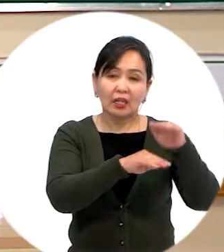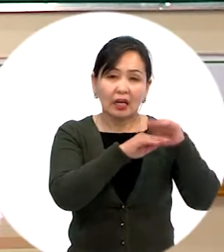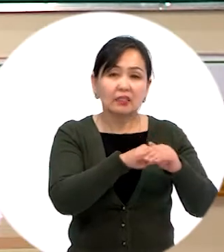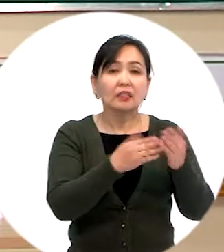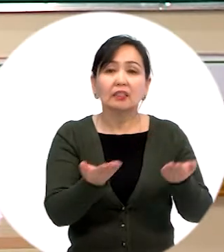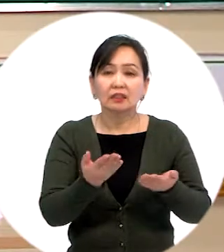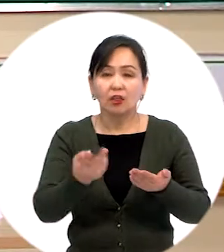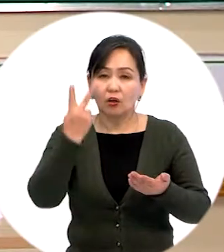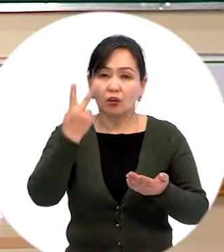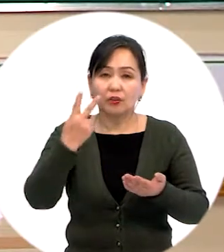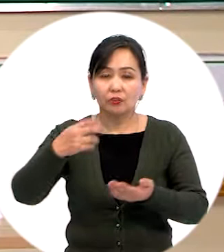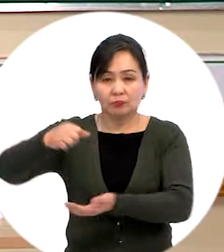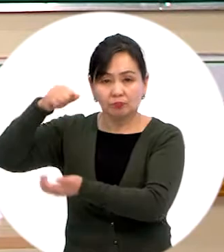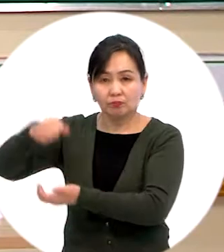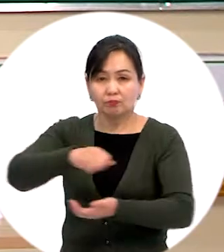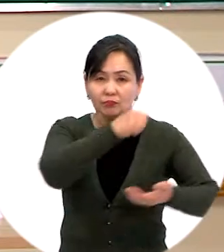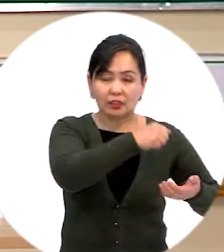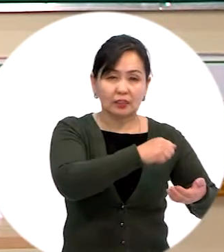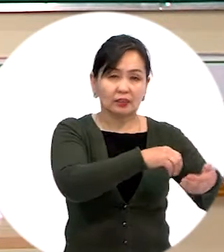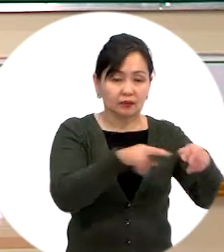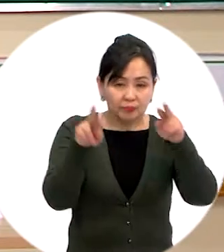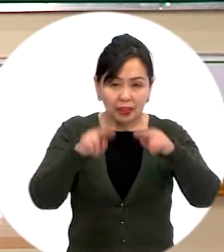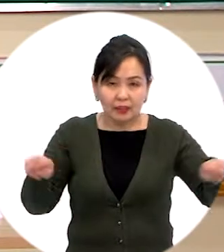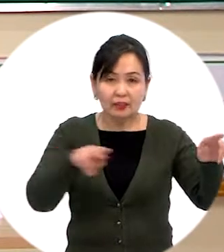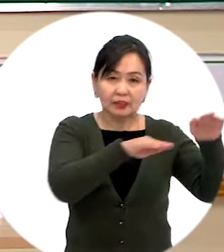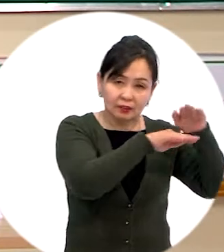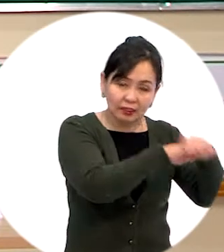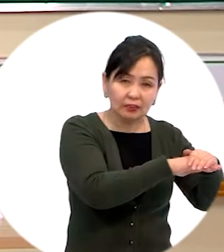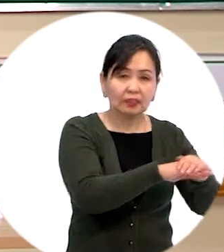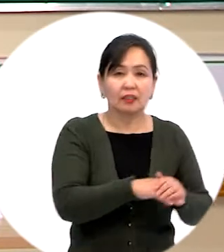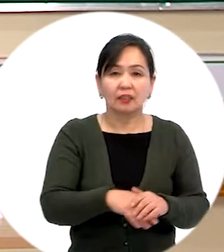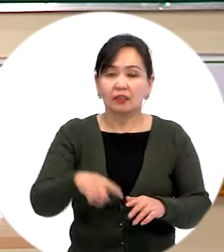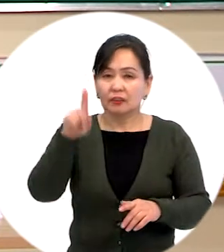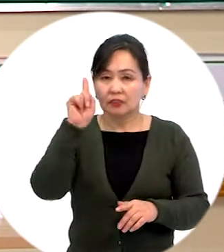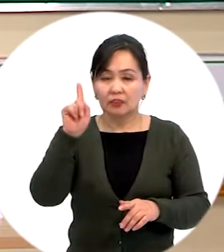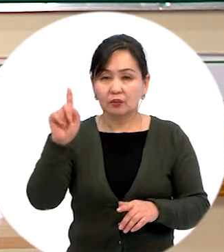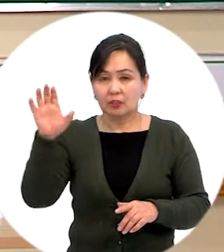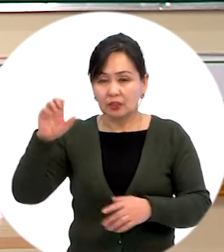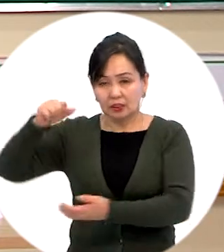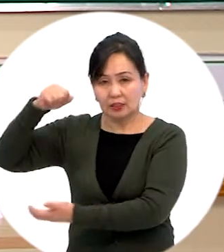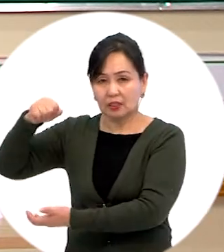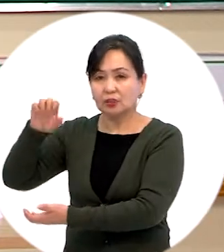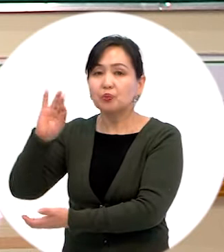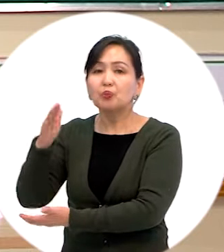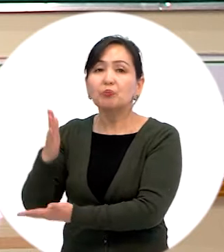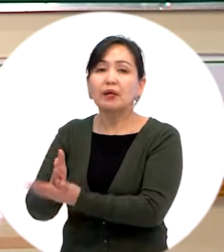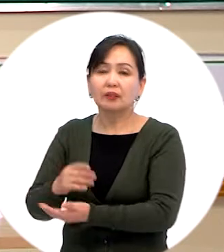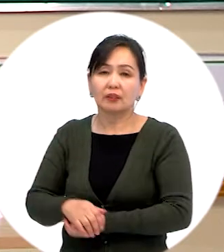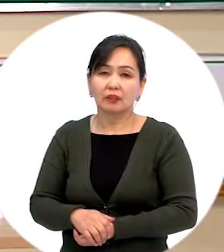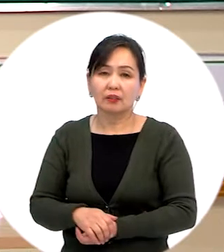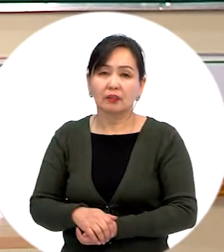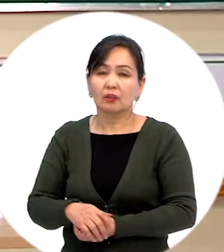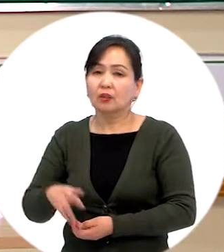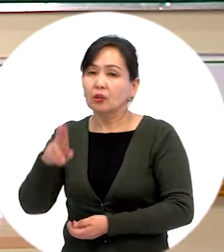хоёр сагсанд ангилж хадгалах юм. За, бүгдээр эхний сагсан дээр юу гэж байна уншия.